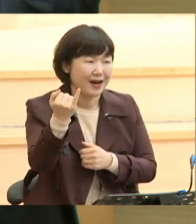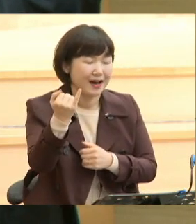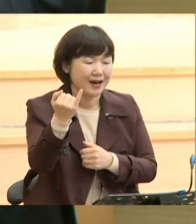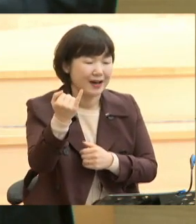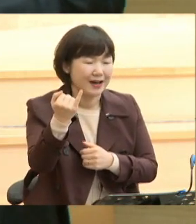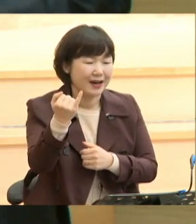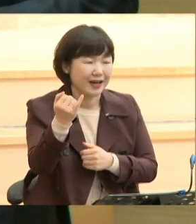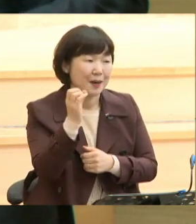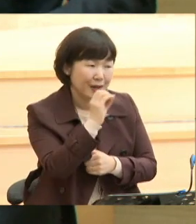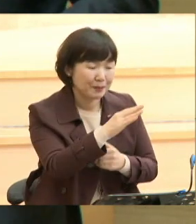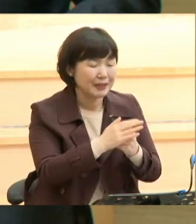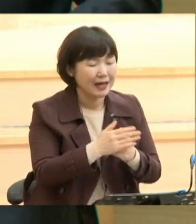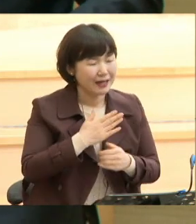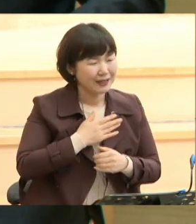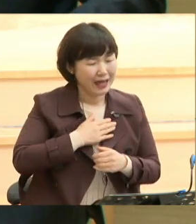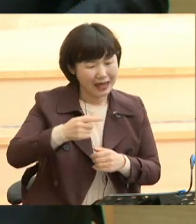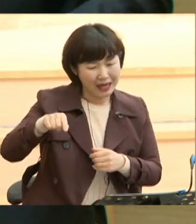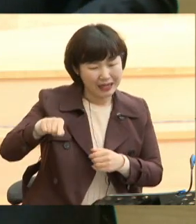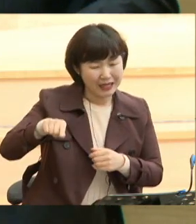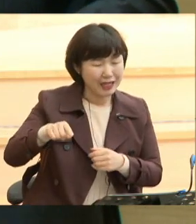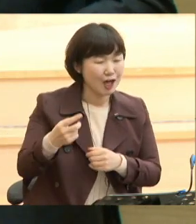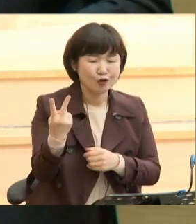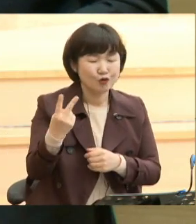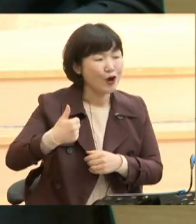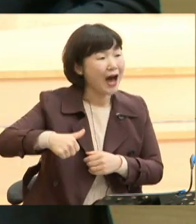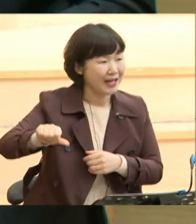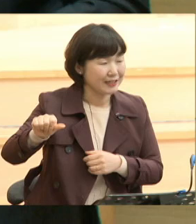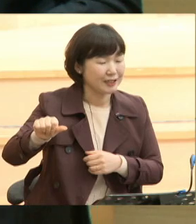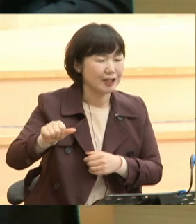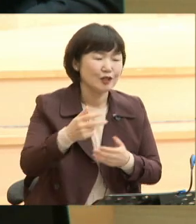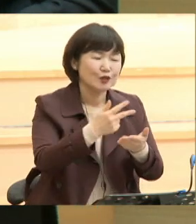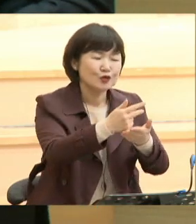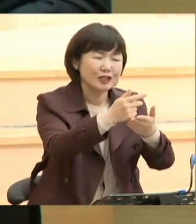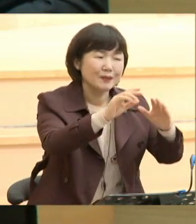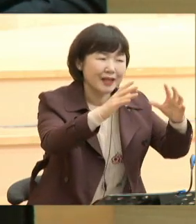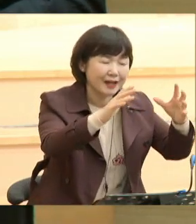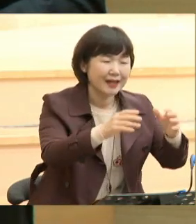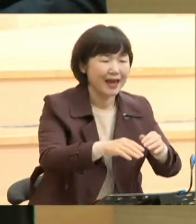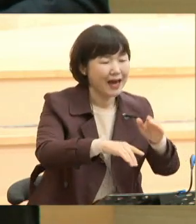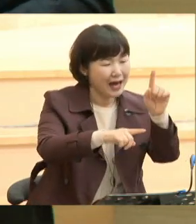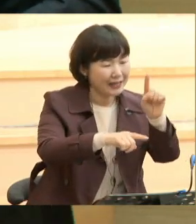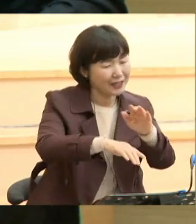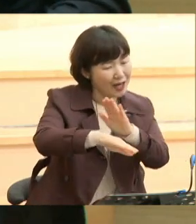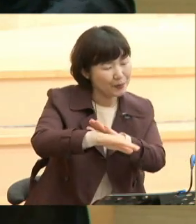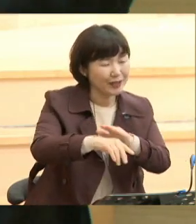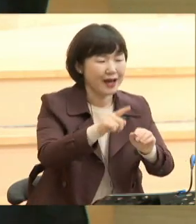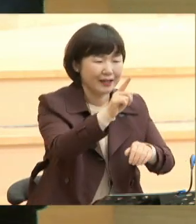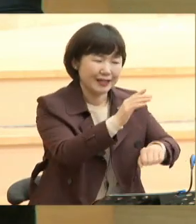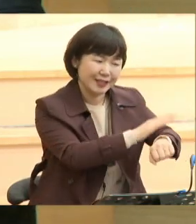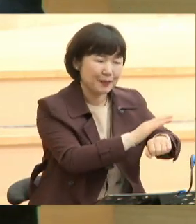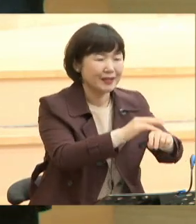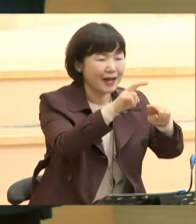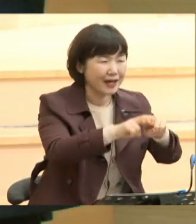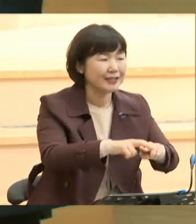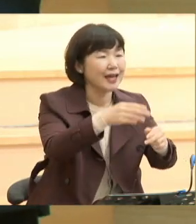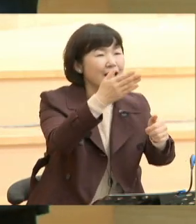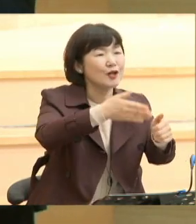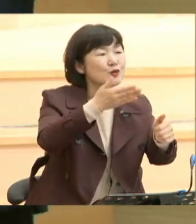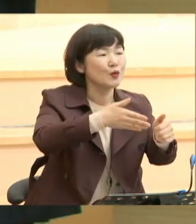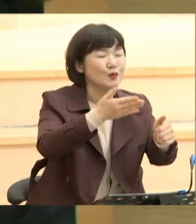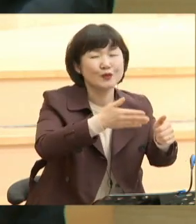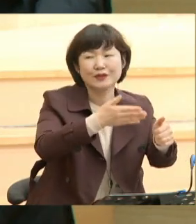말하냐 나의 이 두 아들을 주에 나라의 하나는 주의 우편에 하나는 주의 좌편에 앉게 하여